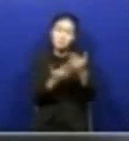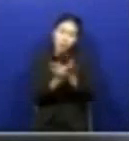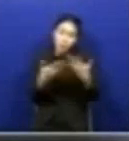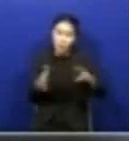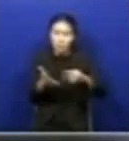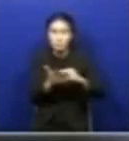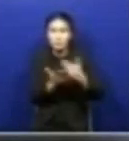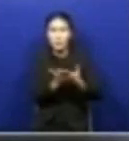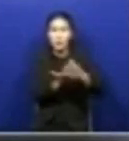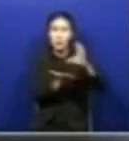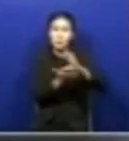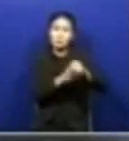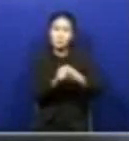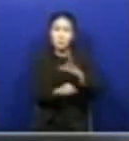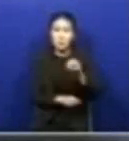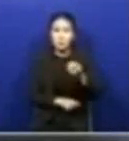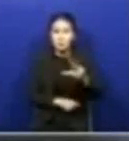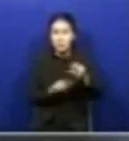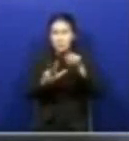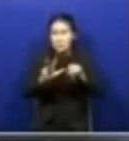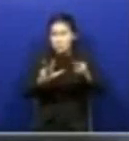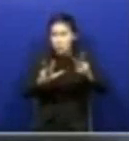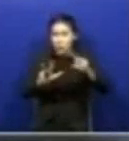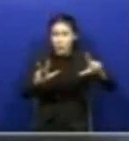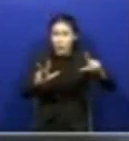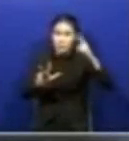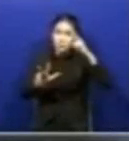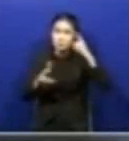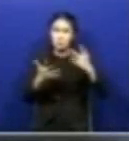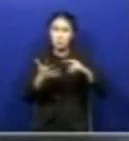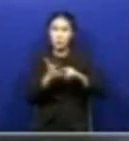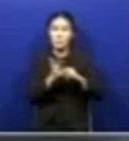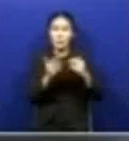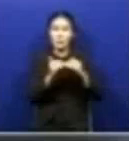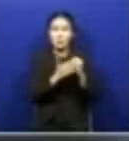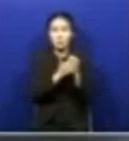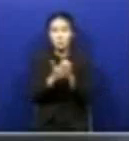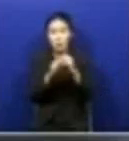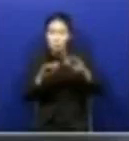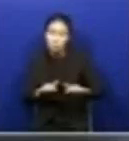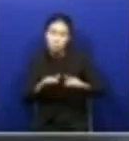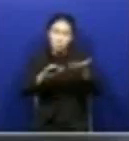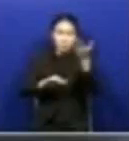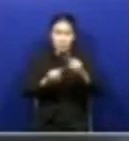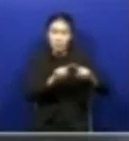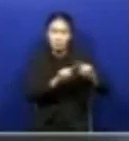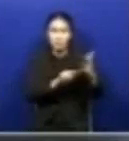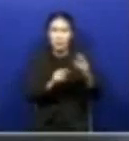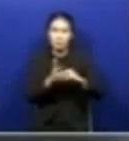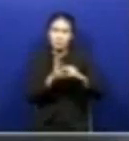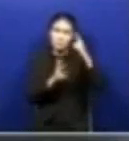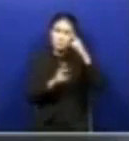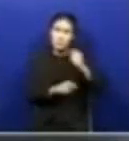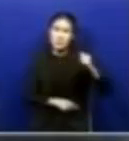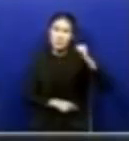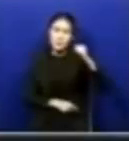าณปี2563 3.2 ล้านล้านไม่มีสิทธิ์แปลขึ้นแปลลงแปลตัดให้คงไว้เหมือนเดิมก็จะไปทำอะ